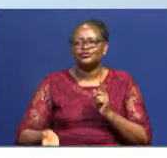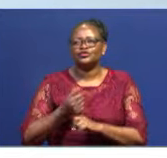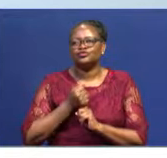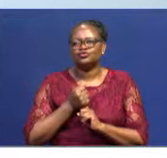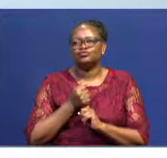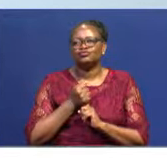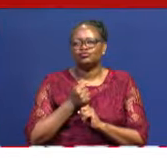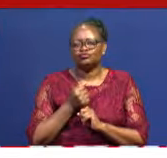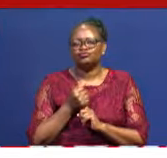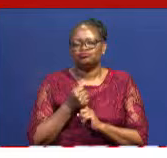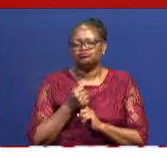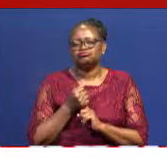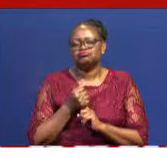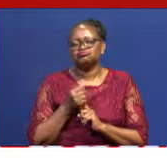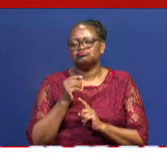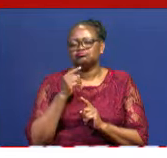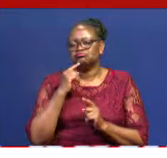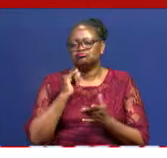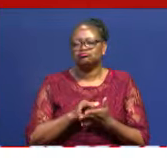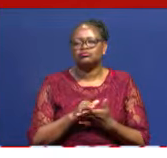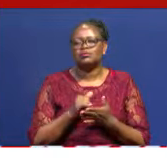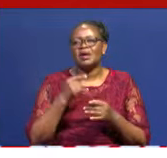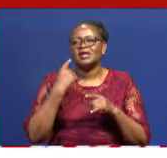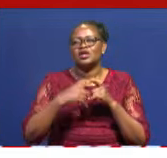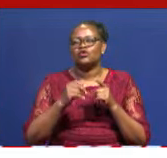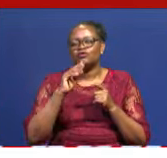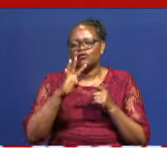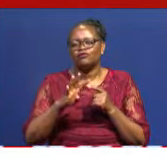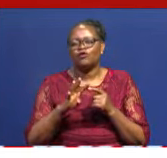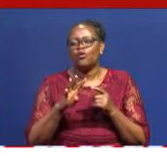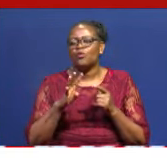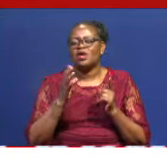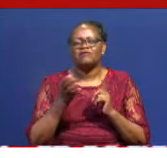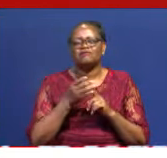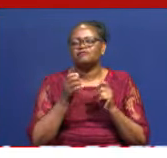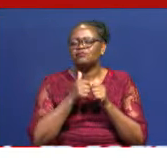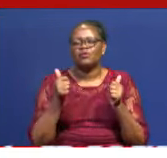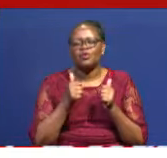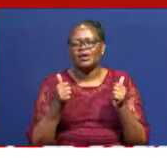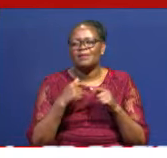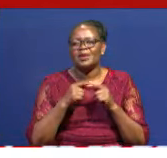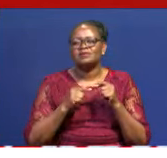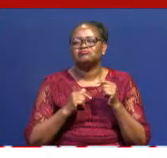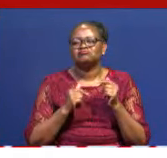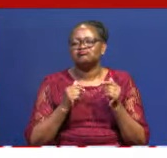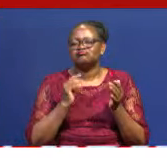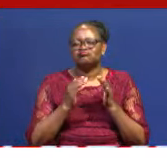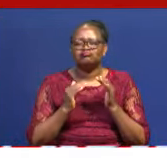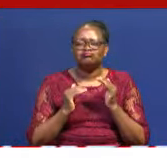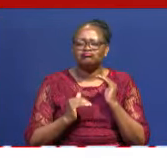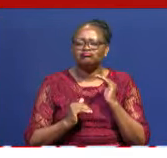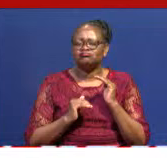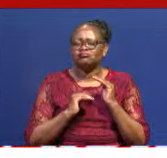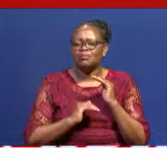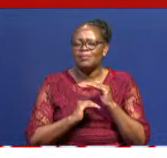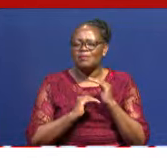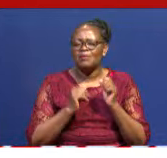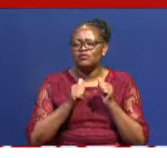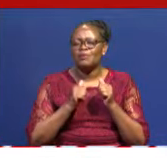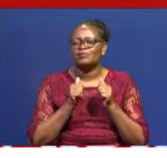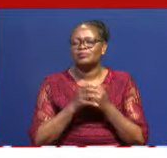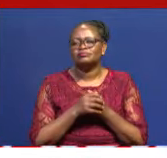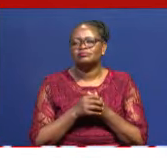by 2024, but what we have always said is at the minimum break even, which means that it will be break